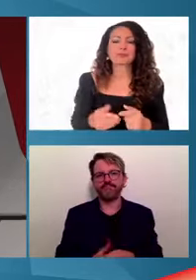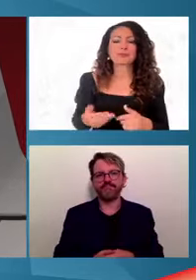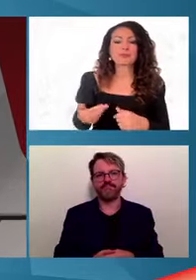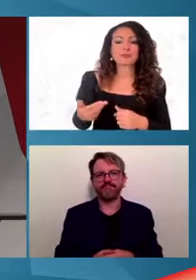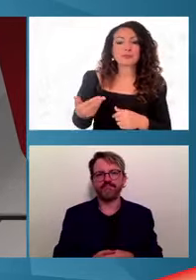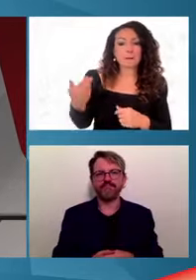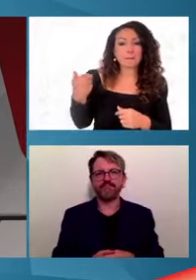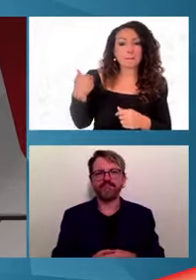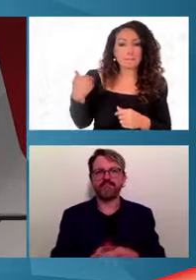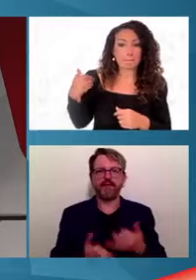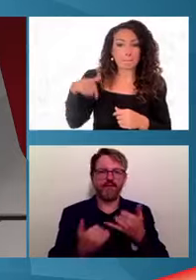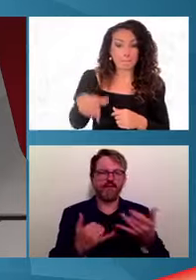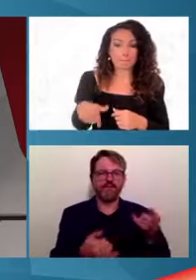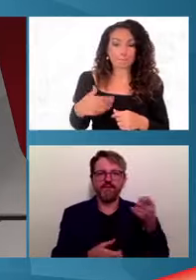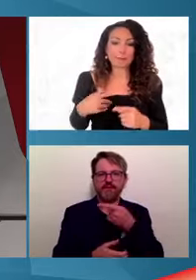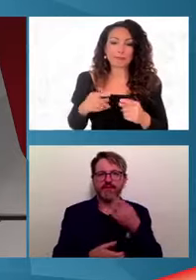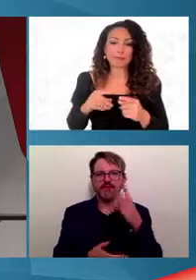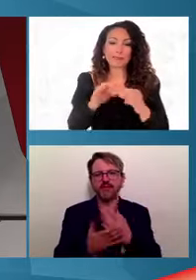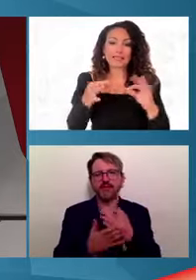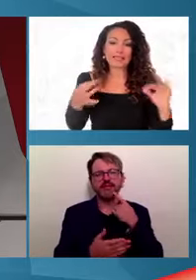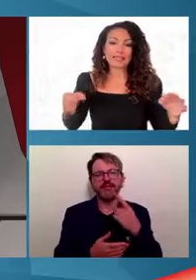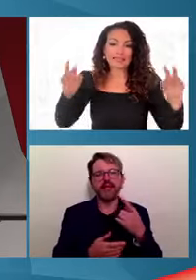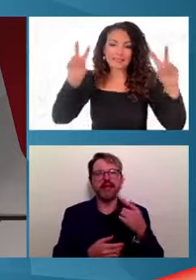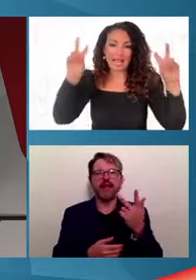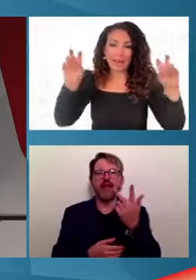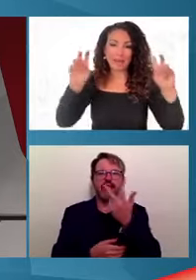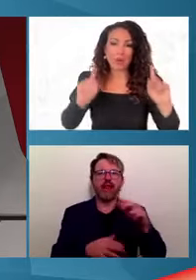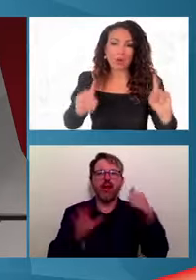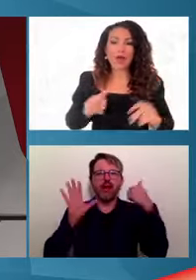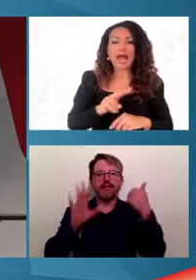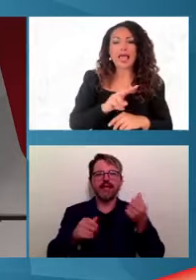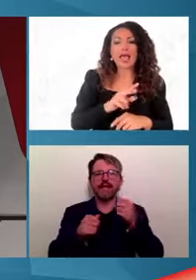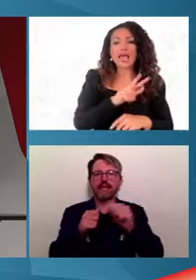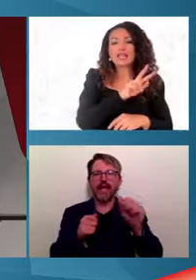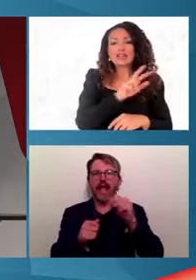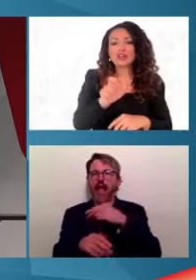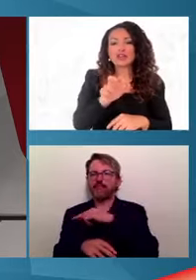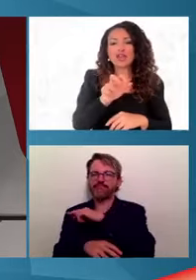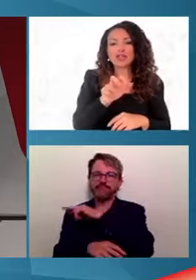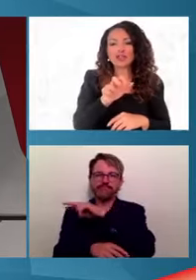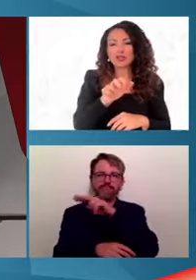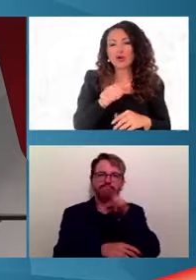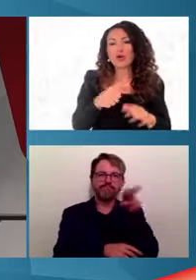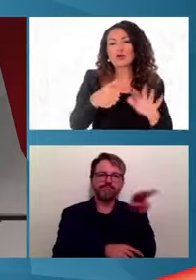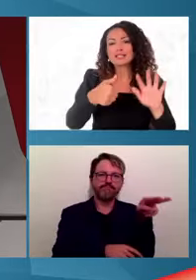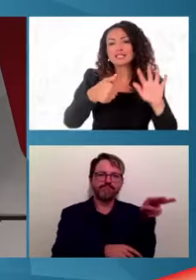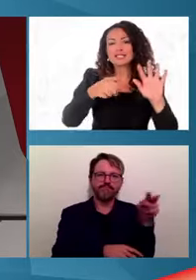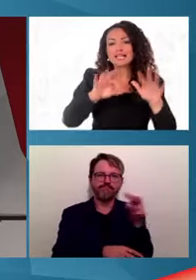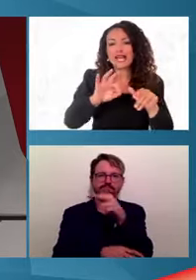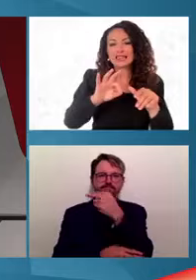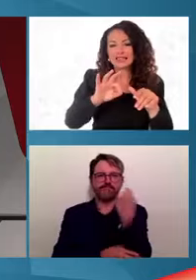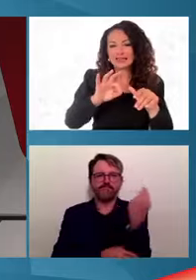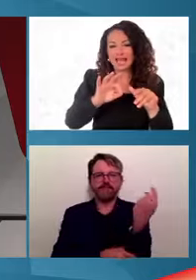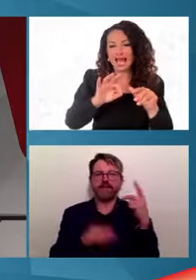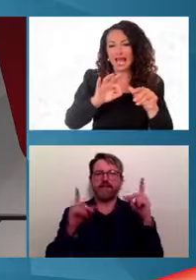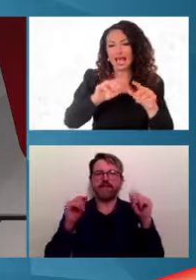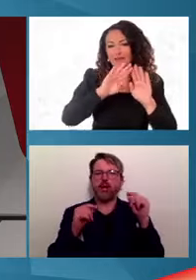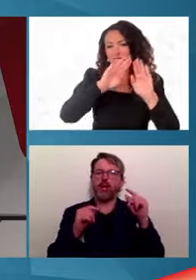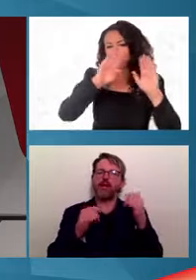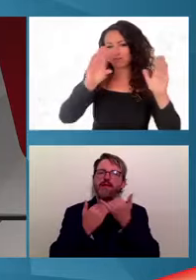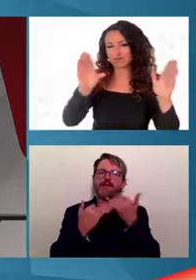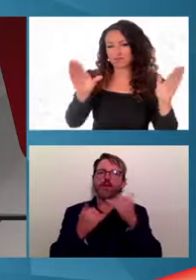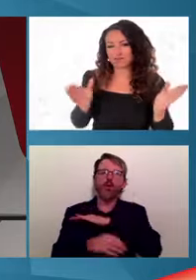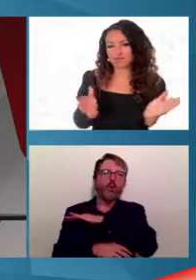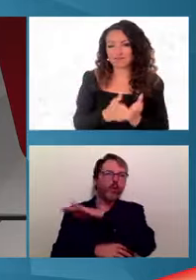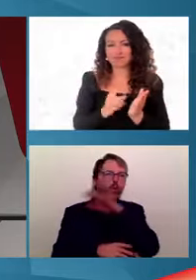titolo 360 gradi, ma poteva essere anche un ovunque per chiunque, perché credo che una politica debba essere per tutti, per tutta